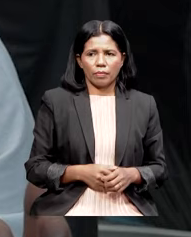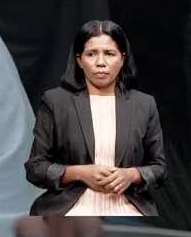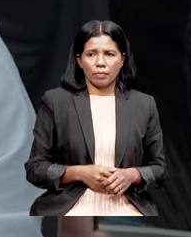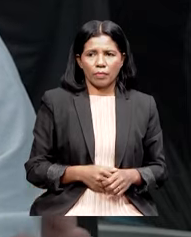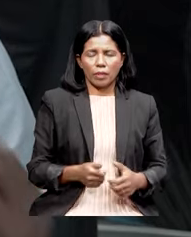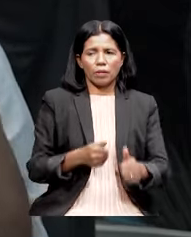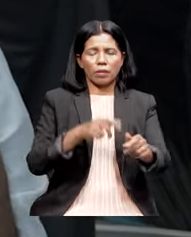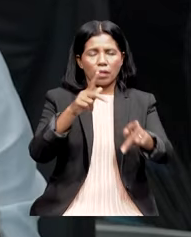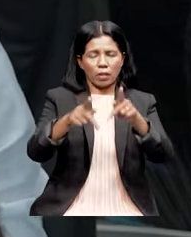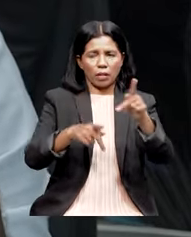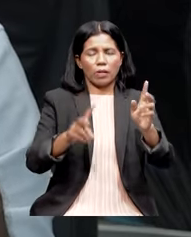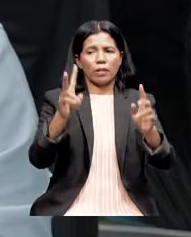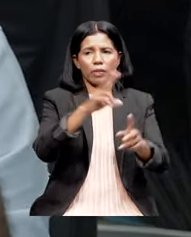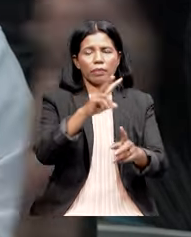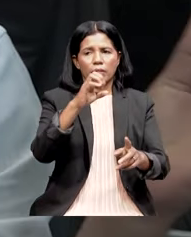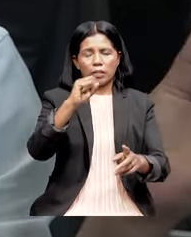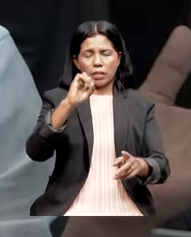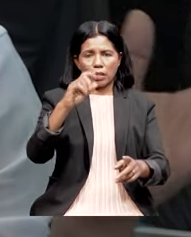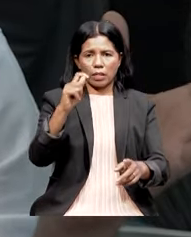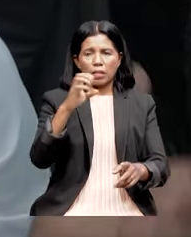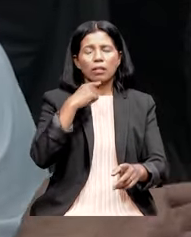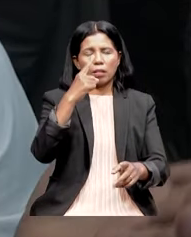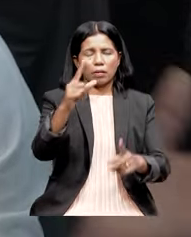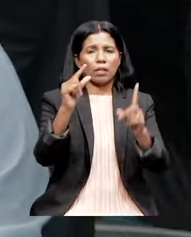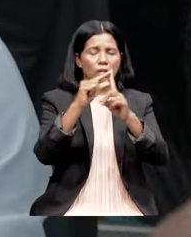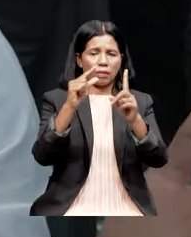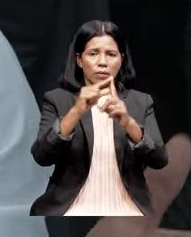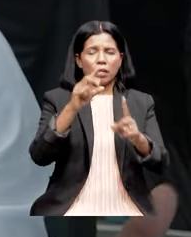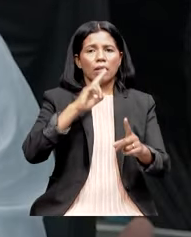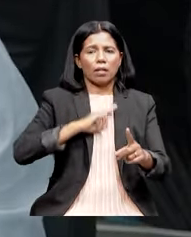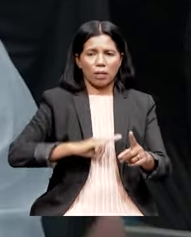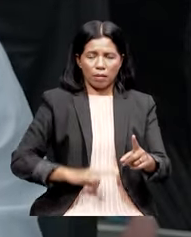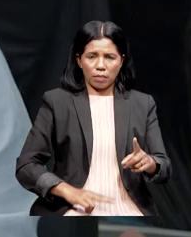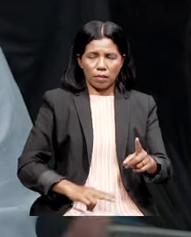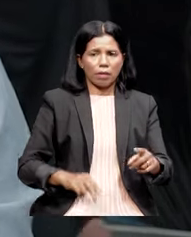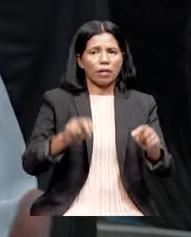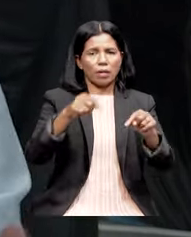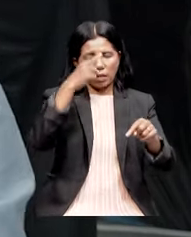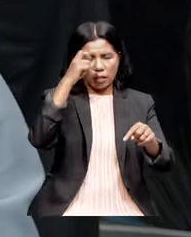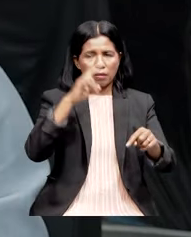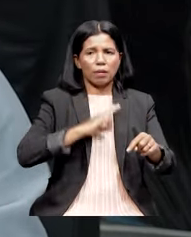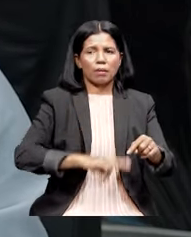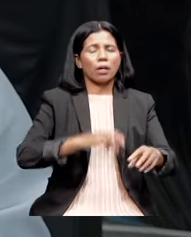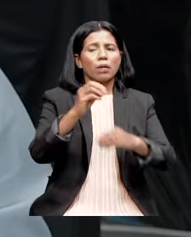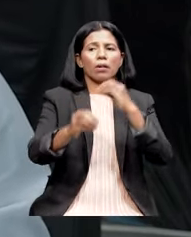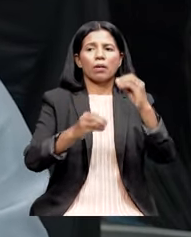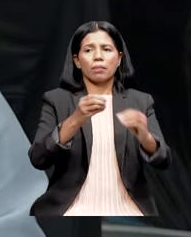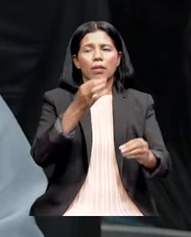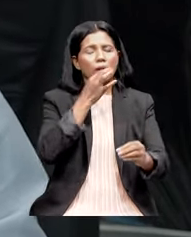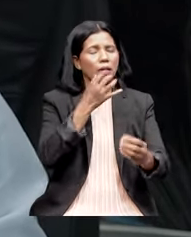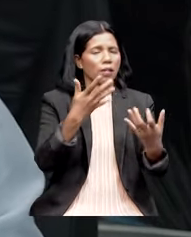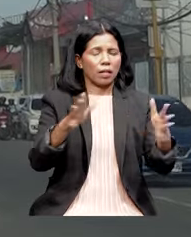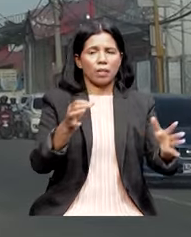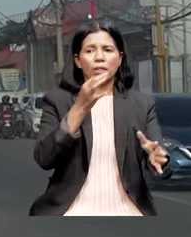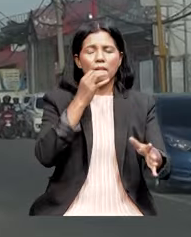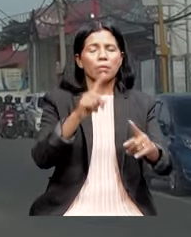Tui akademista Vicente de Paulo Correia kestiona le fuan hunger ka hamlahane tambah hamlahane signifika hahan la iha tuhan